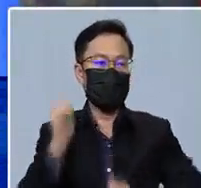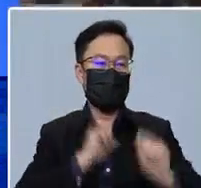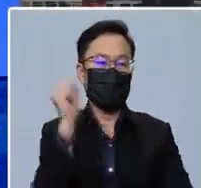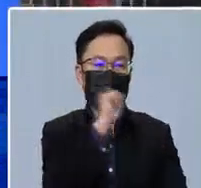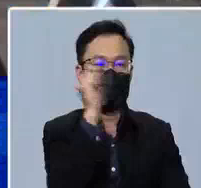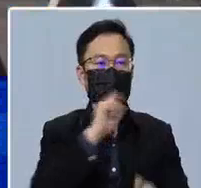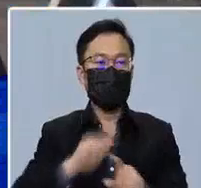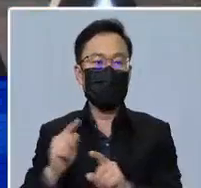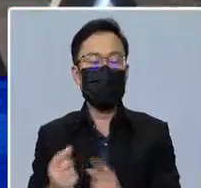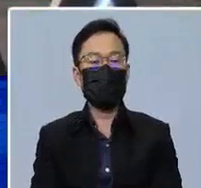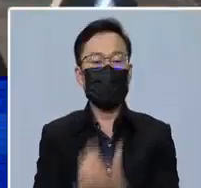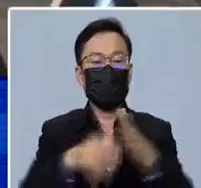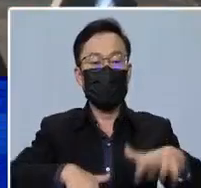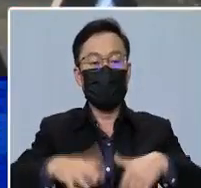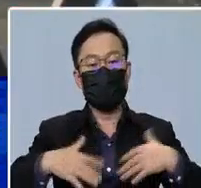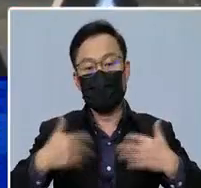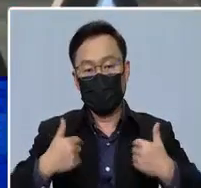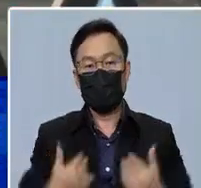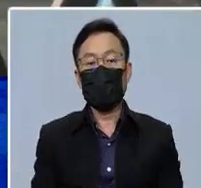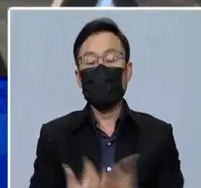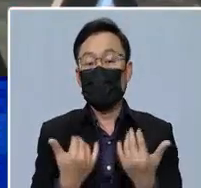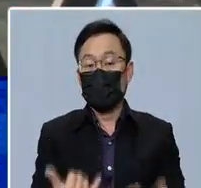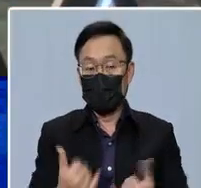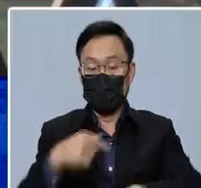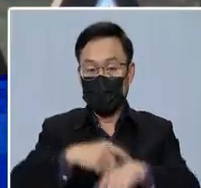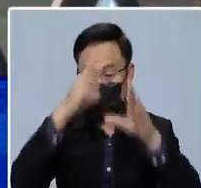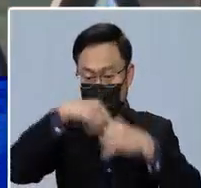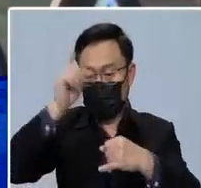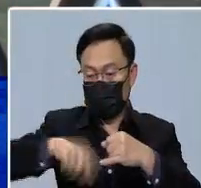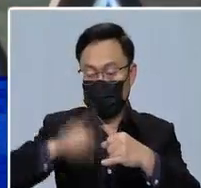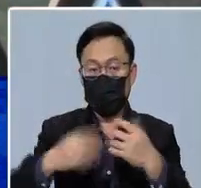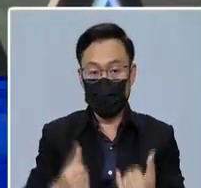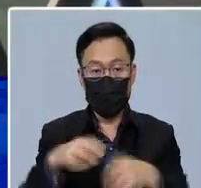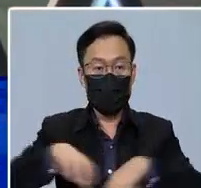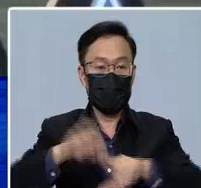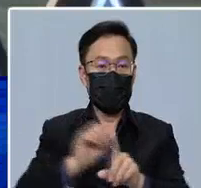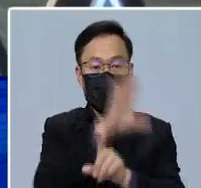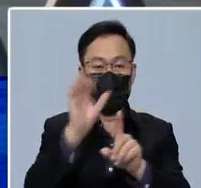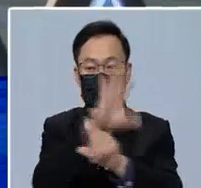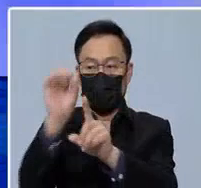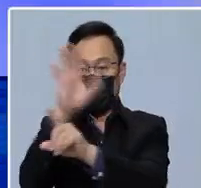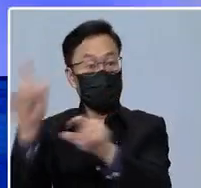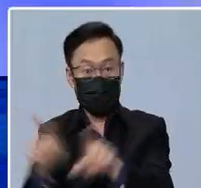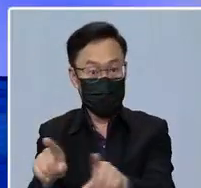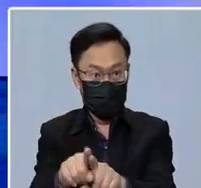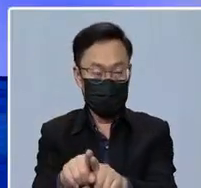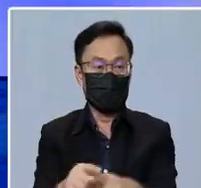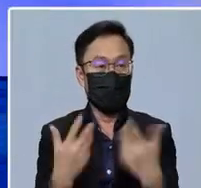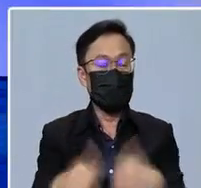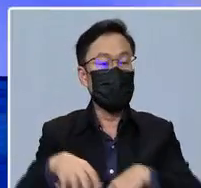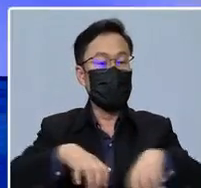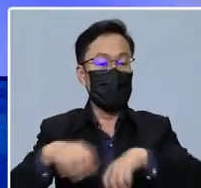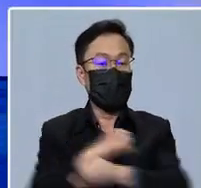ให้คนในจังหวัดครับและในคืนนี้จะเป็นคืนสุดท้ายซึ่งจะมีไฮไลท์ในการจุดพลุเคาท์ดาวน์ข้ามปีกันด้วยครับโดยการจัดงานอยู่ภายใต้มาตรการการ